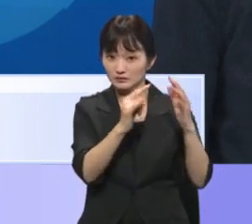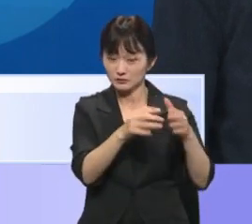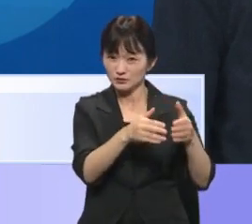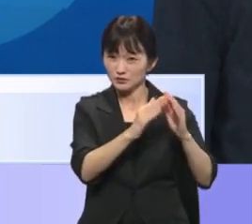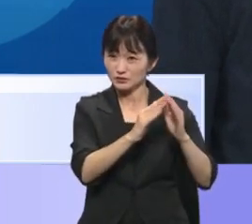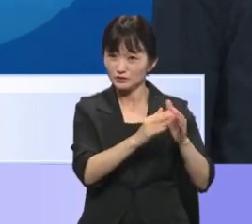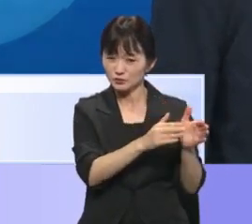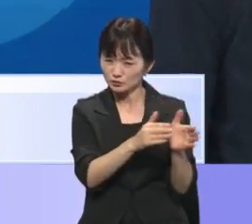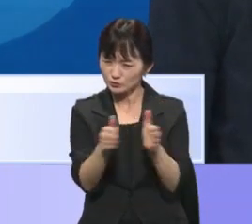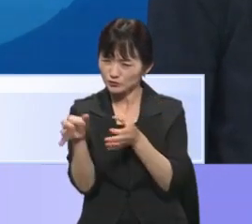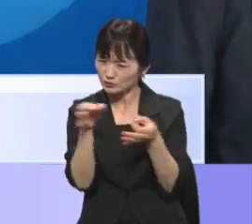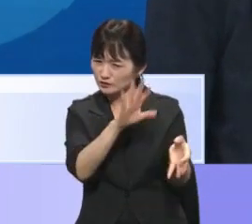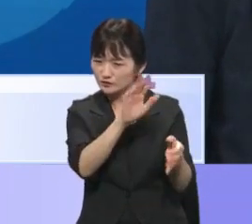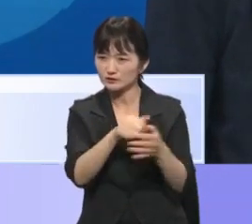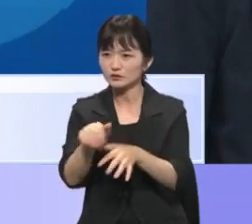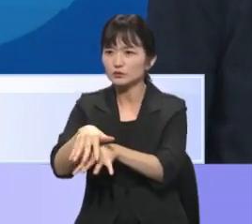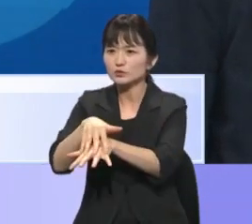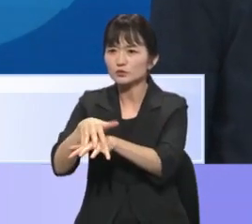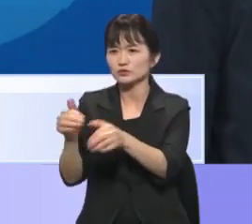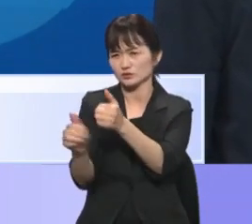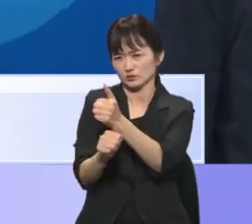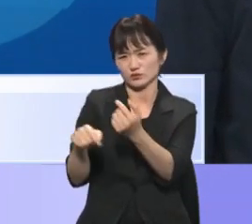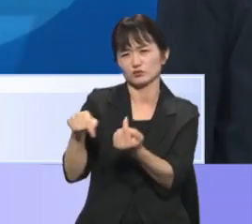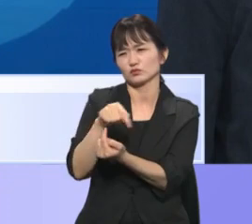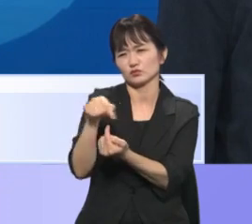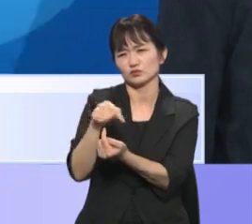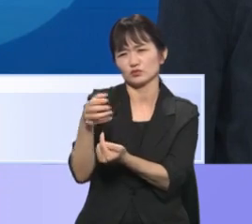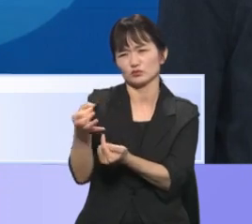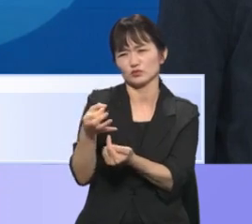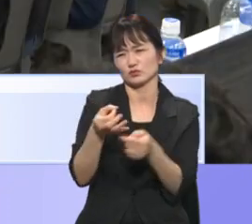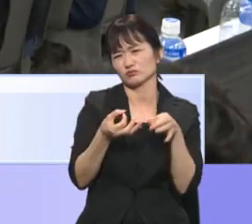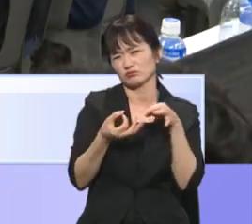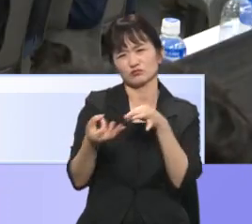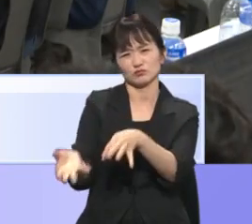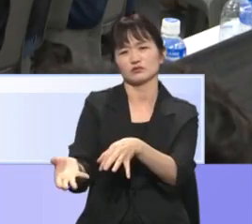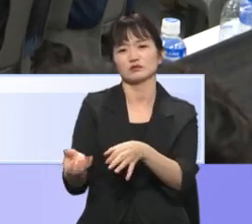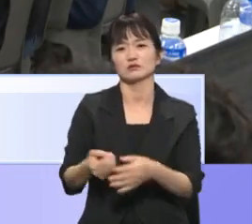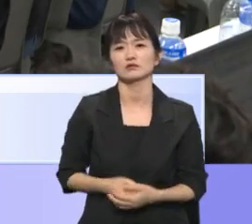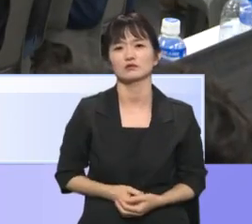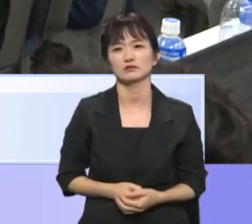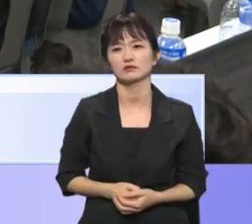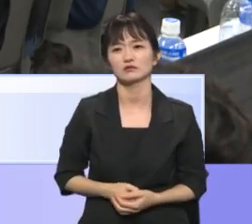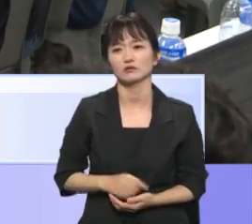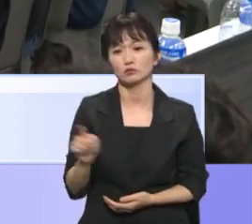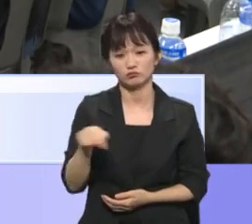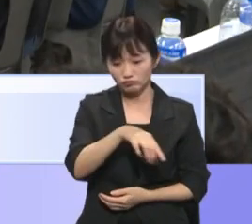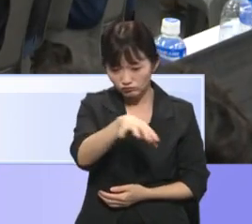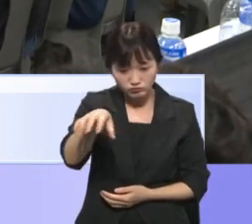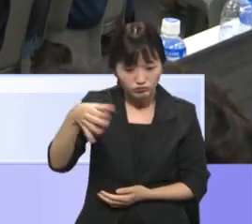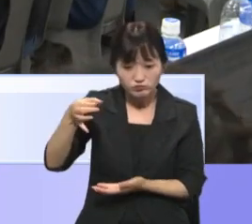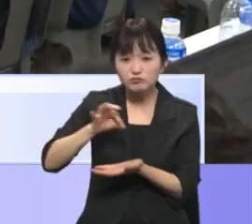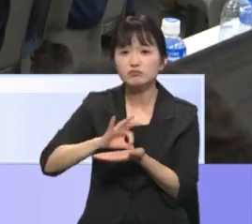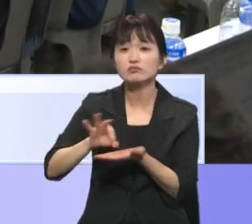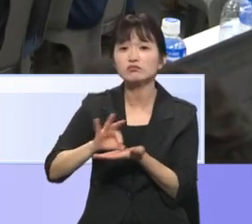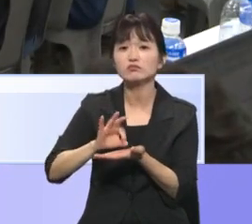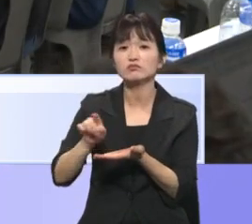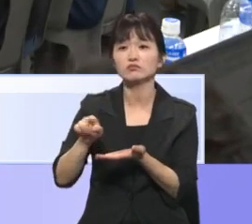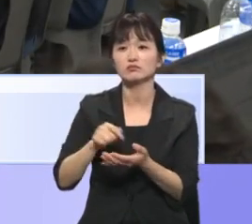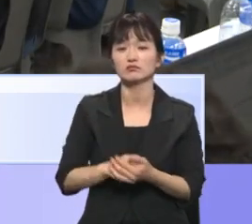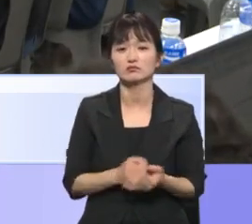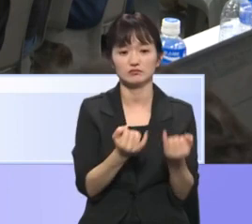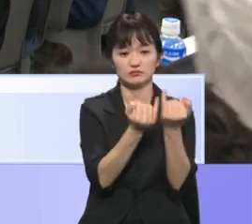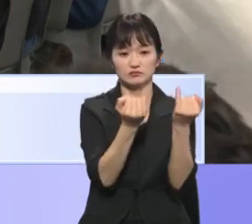준비를 하는데 쓰이는 것이 아니라 조직위원회를 운영하는데도 굉장히 많이 돈이 쓰였더라구요 과연 그럼 어디다 돈이 쓰였느냐 이런 것들을